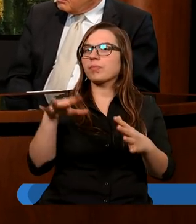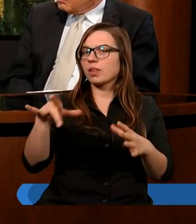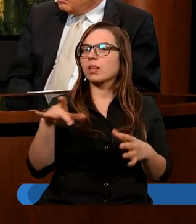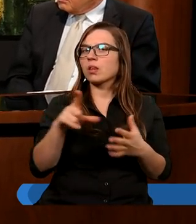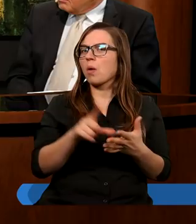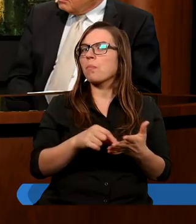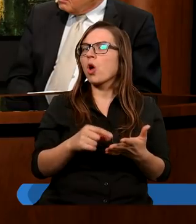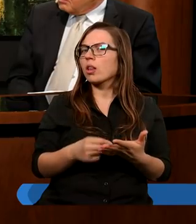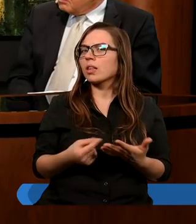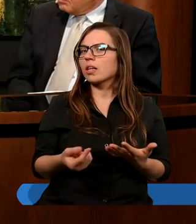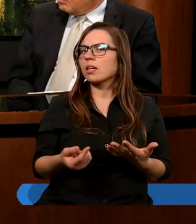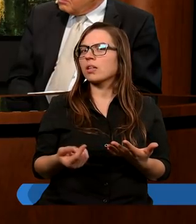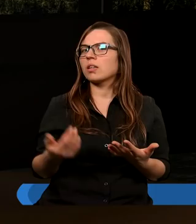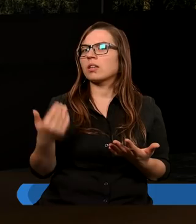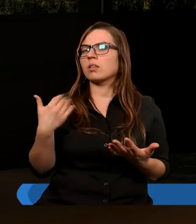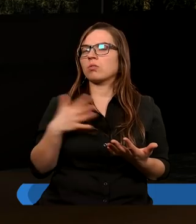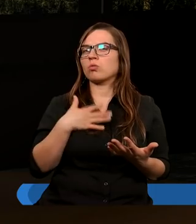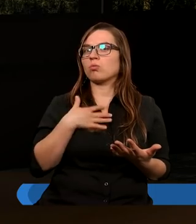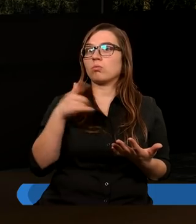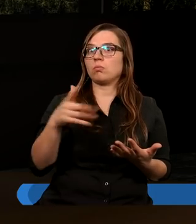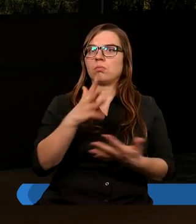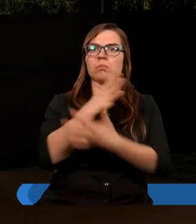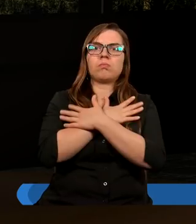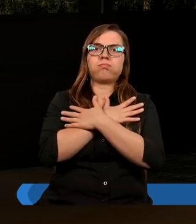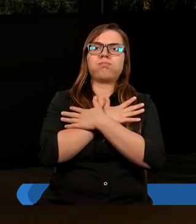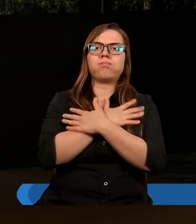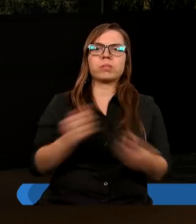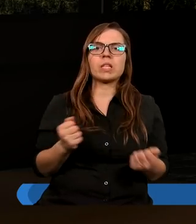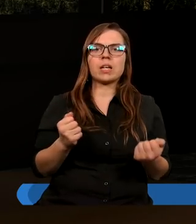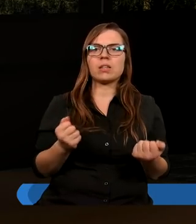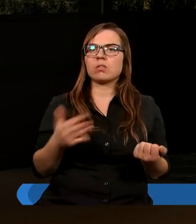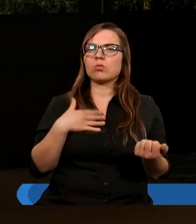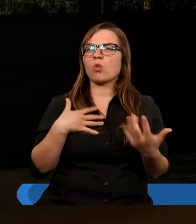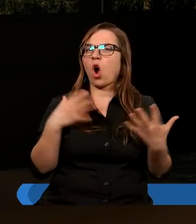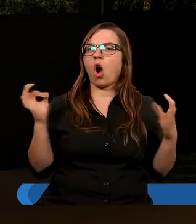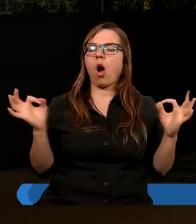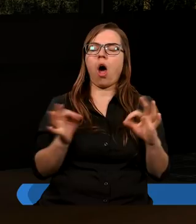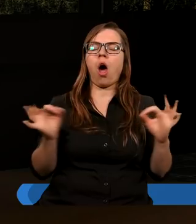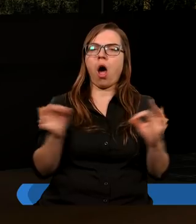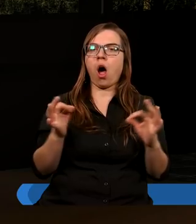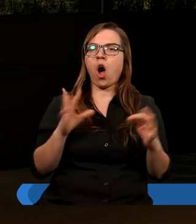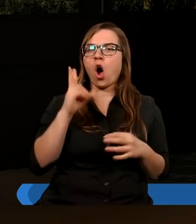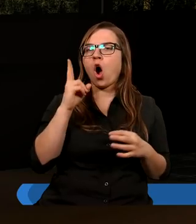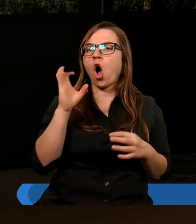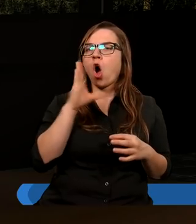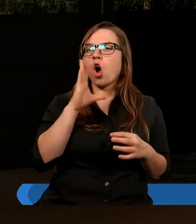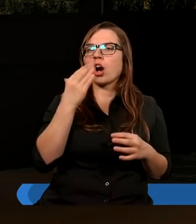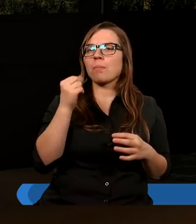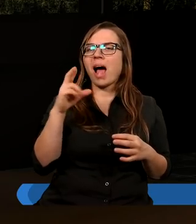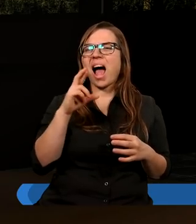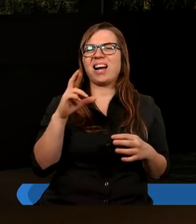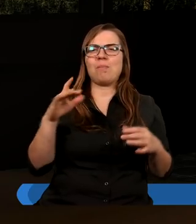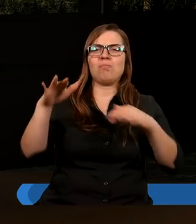chyba bym się przestraszył. To jakieś koszmary, takie potwory,